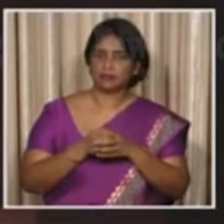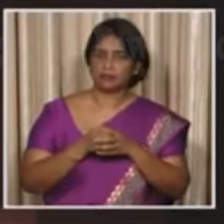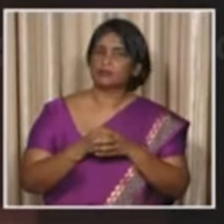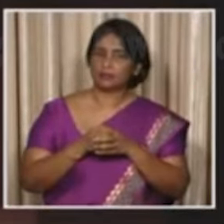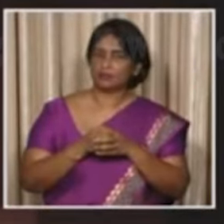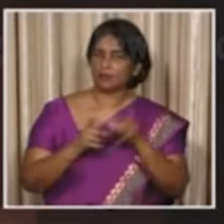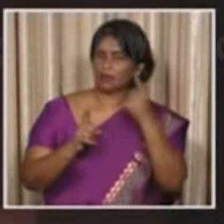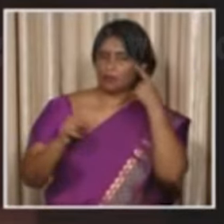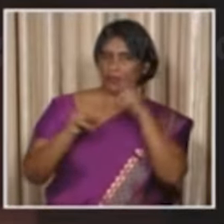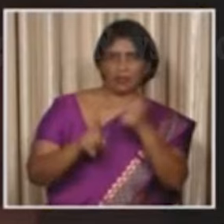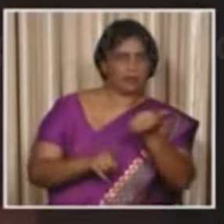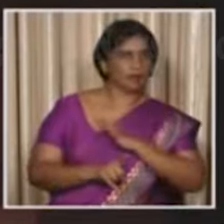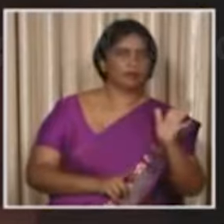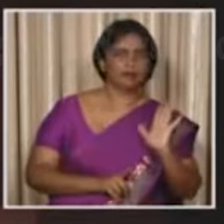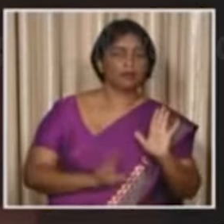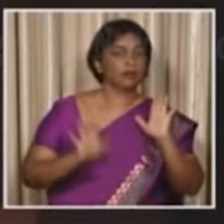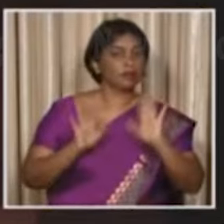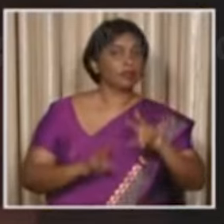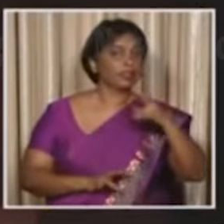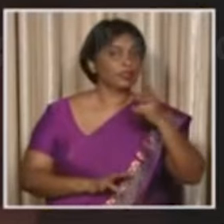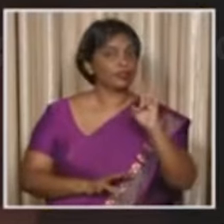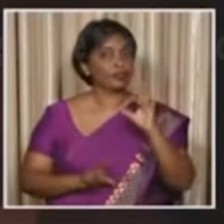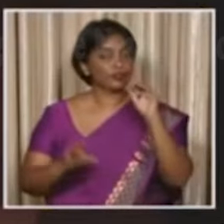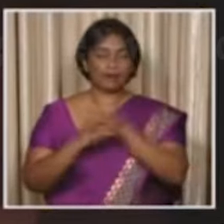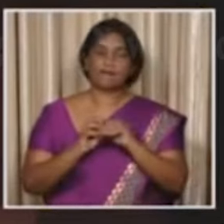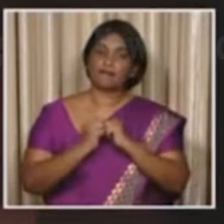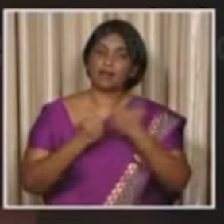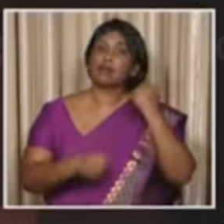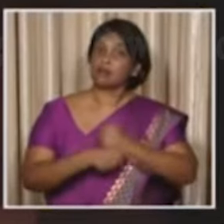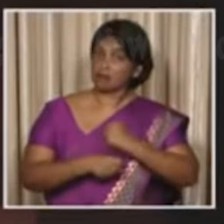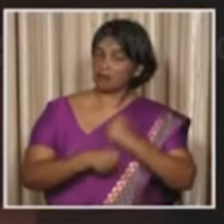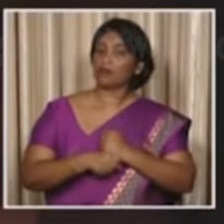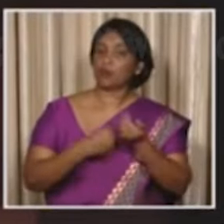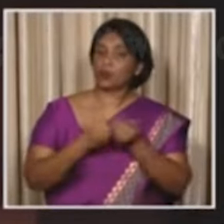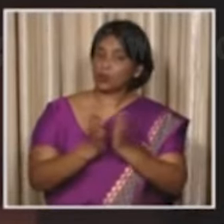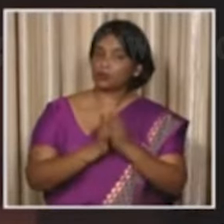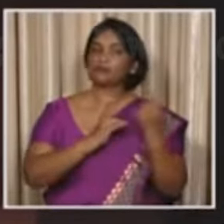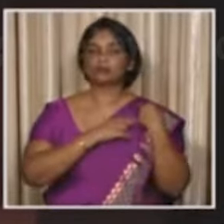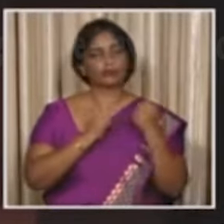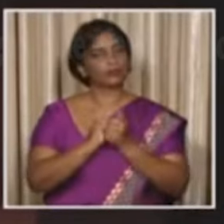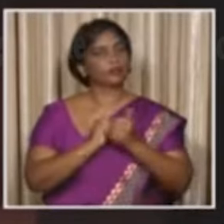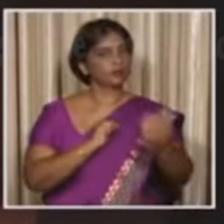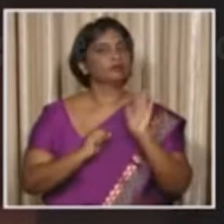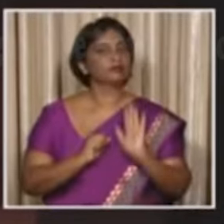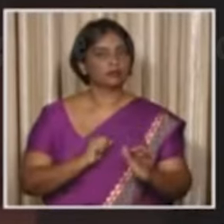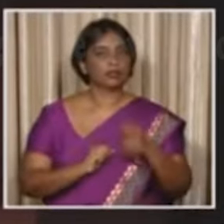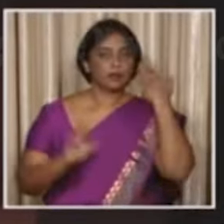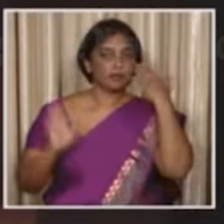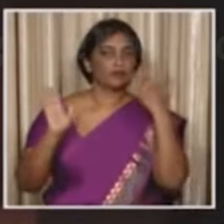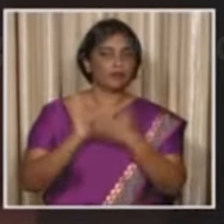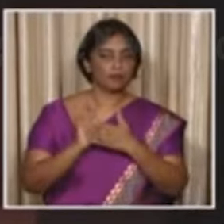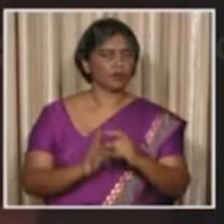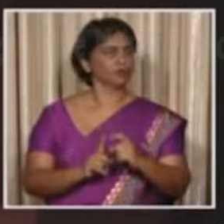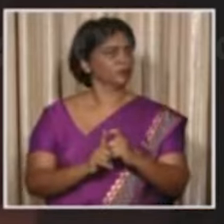ඒකට එරෙහිව. හැබැයි 225 ඉඳලා වැඩක් නැහැ. රජය තමන්ගේ රාජකාරී ඉෂ්ට කරන්නට ඕන. ඒක පිළිබඳව